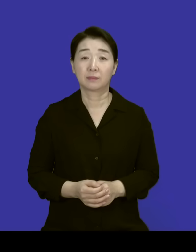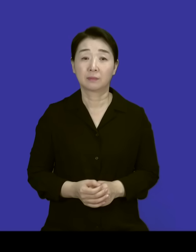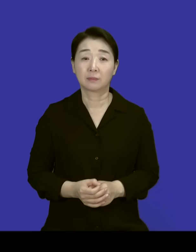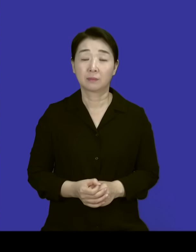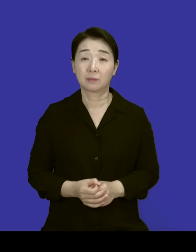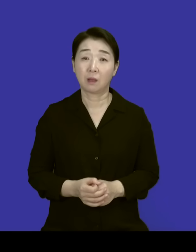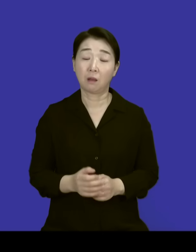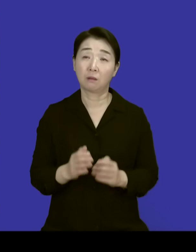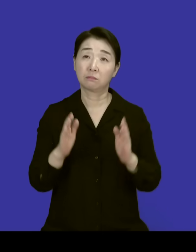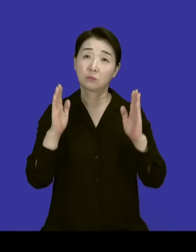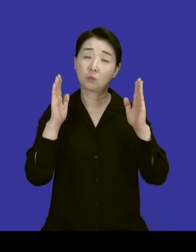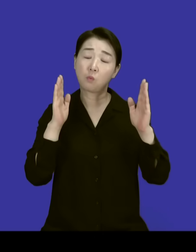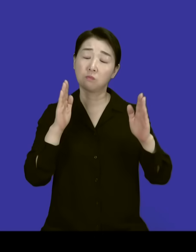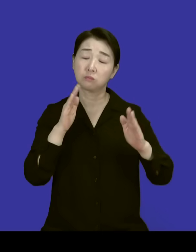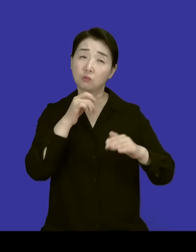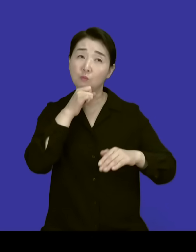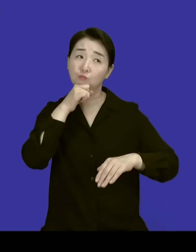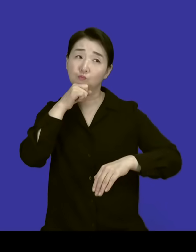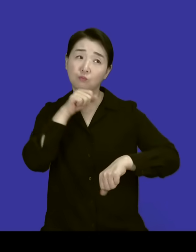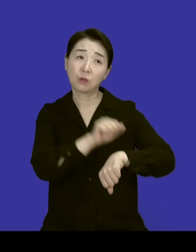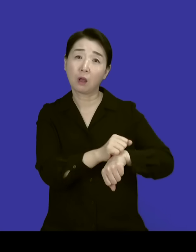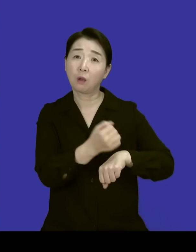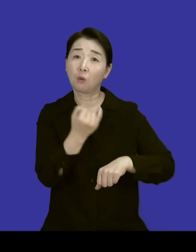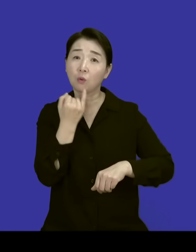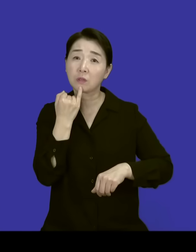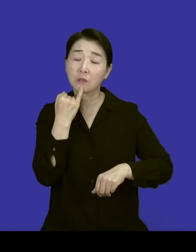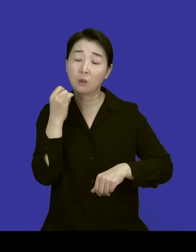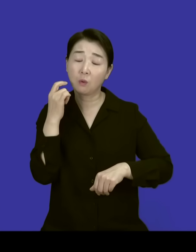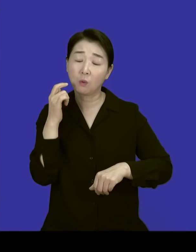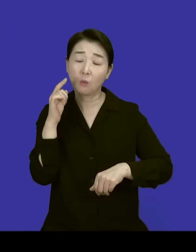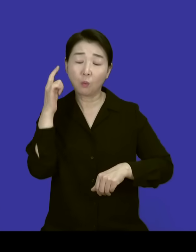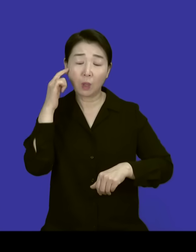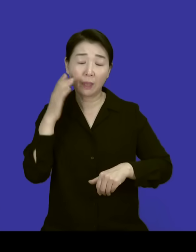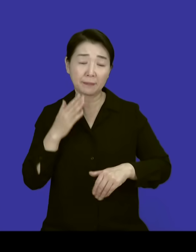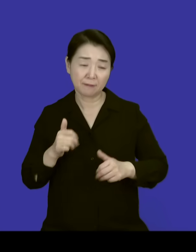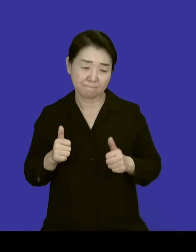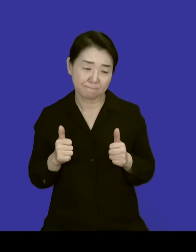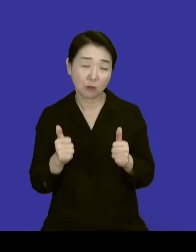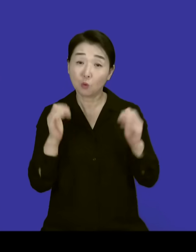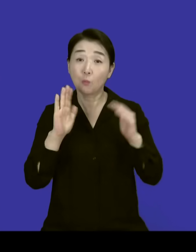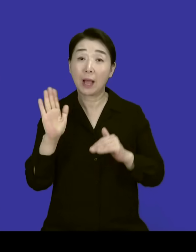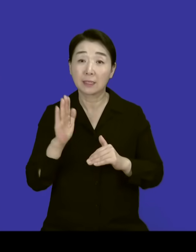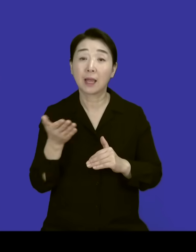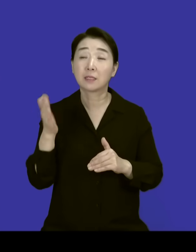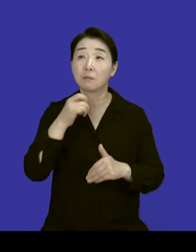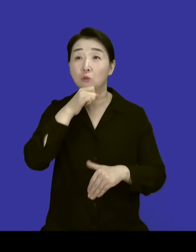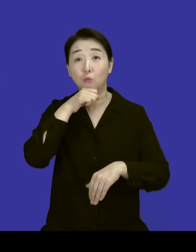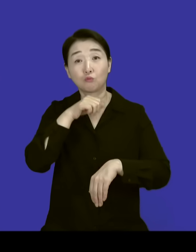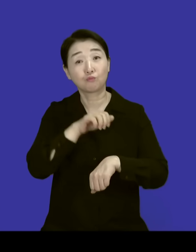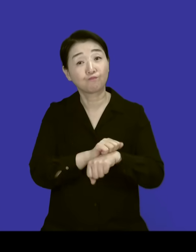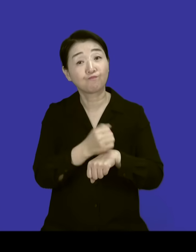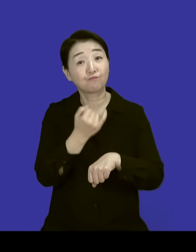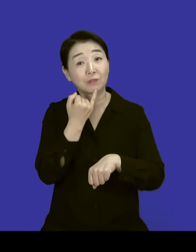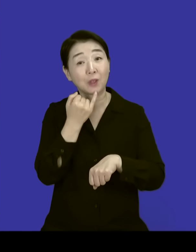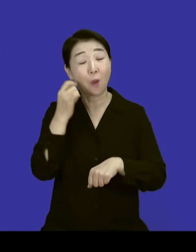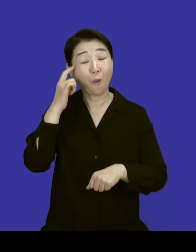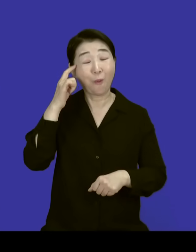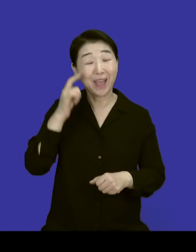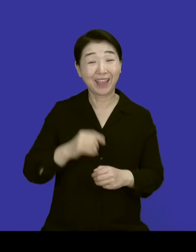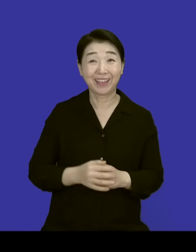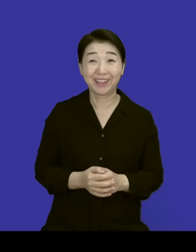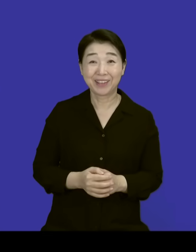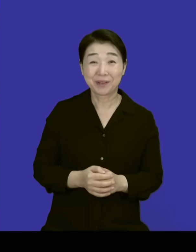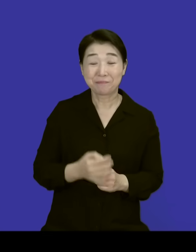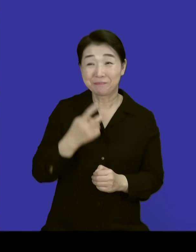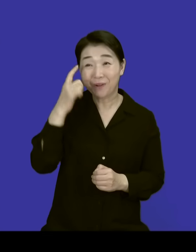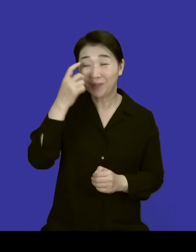괜찮은 성적을 한번 받아올 때가 좀 있었어요. 막 네. 되게 열심히 공부하는 건 아니지만 그래도 흔히 말하는 잔머리가 좋다고 그러잖아요. 네. 아니면 좀